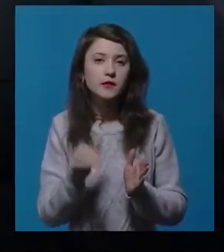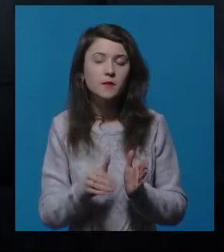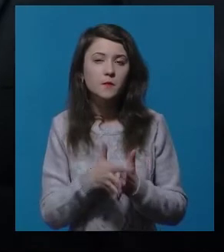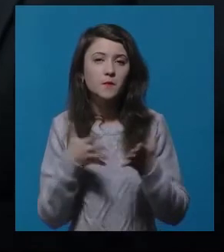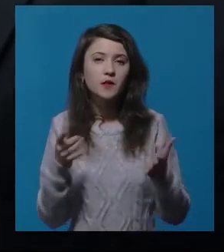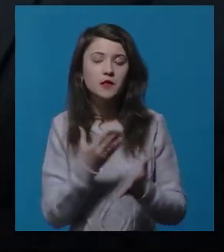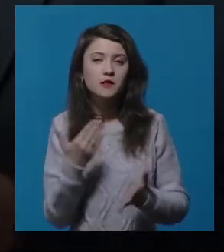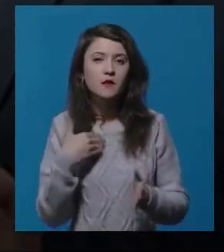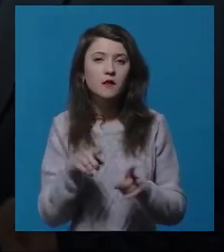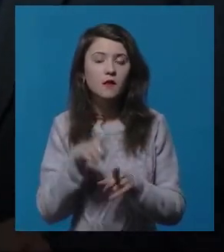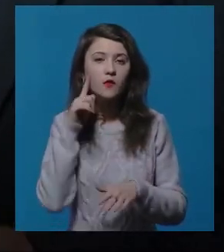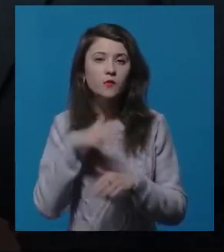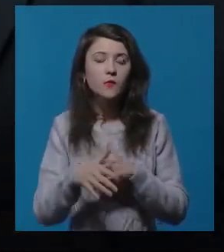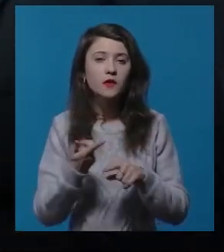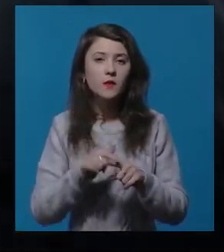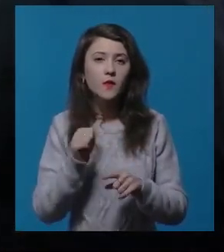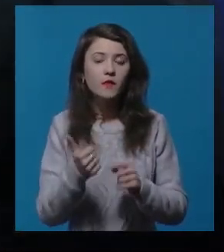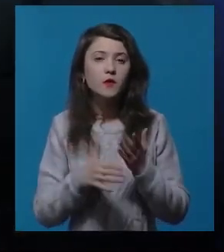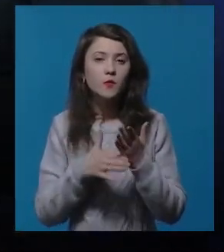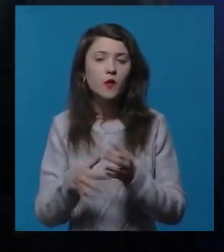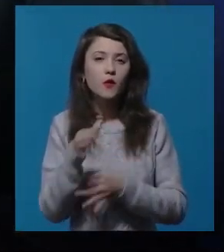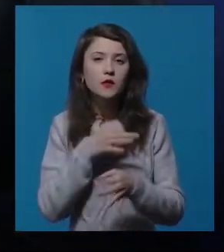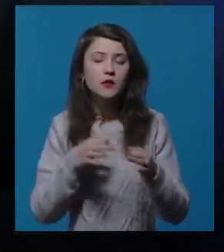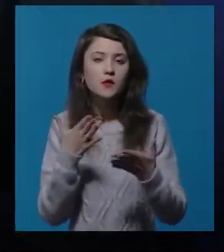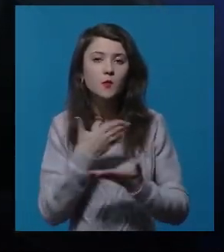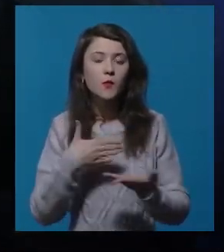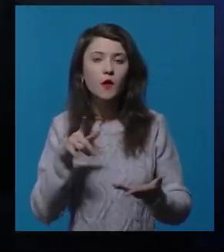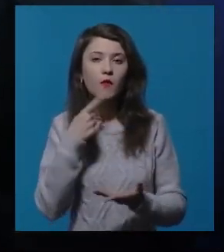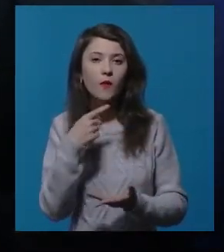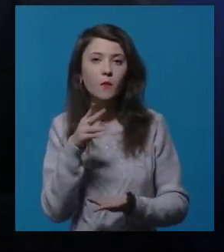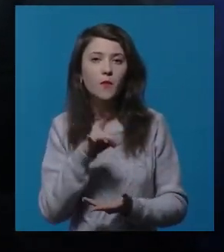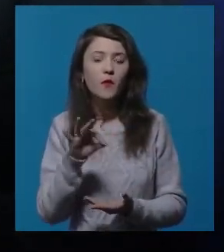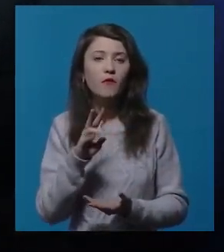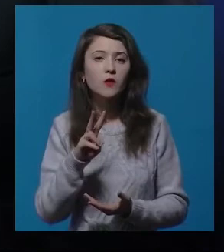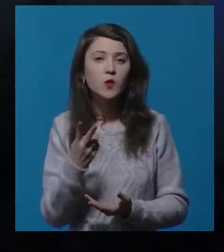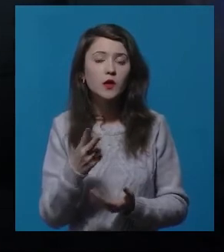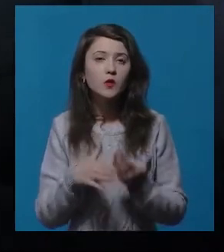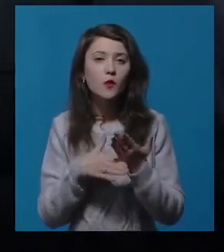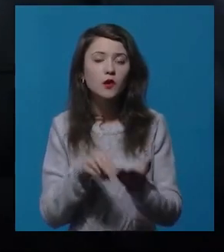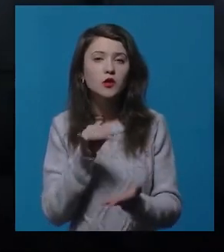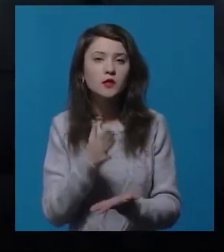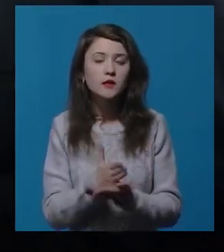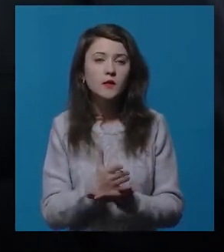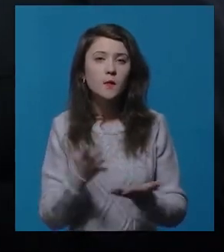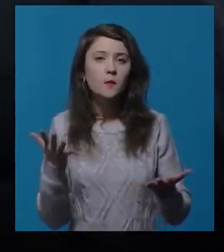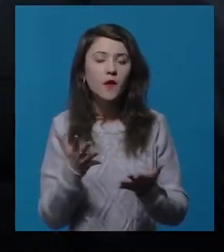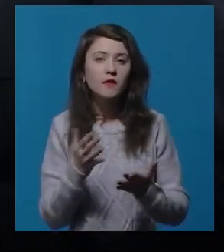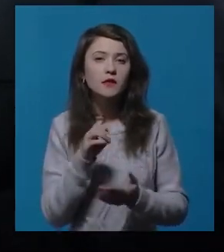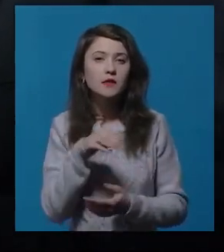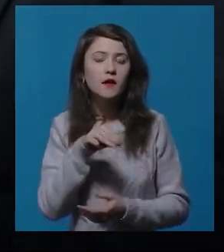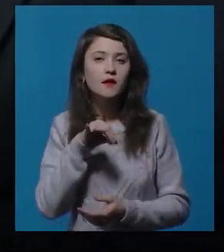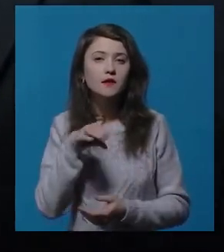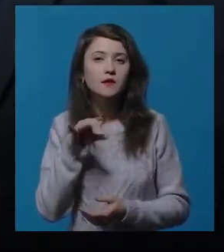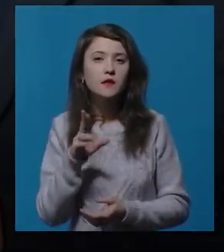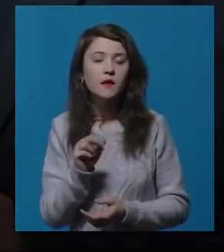них, я так розумію, це первинна правова допомога, консультація. Та, якщо ми говоримо про вторинну правову допомогу, чи є та певна статистика, власне, яка